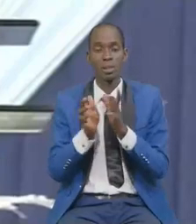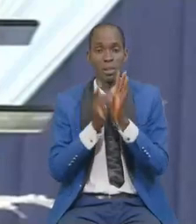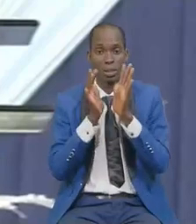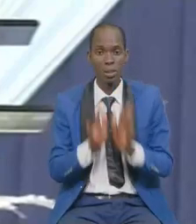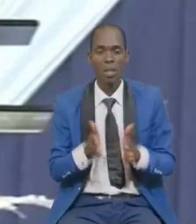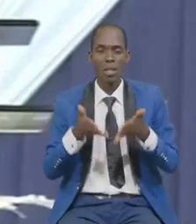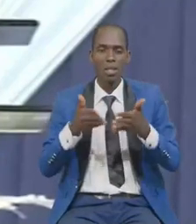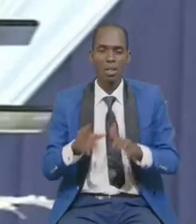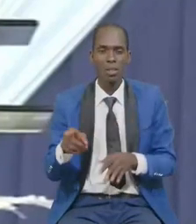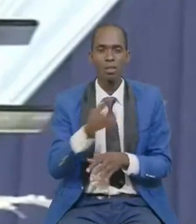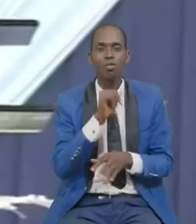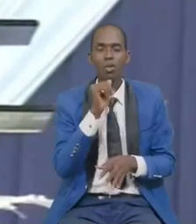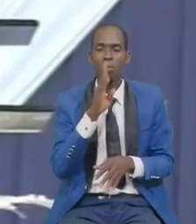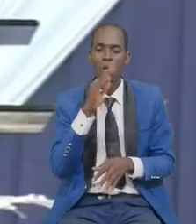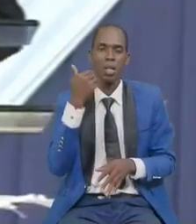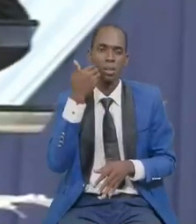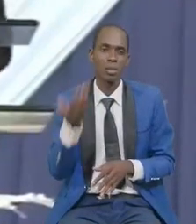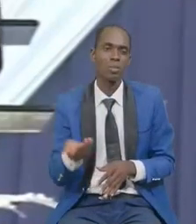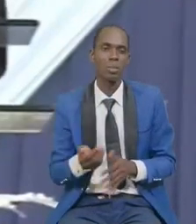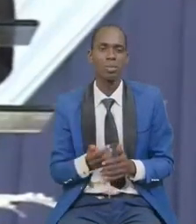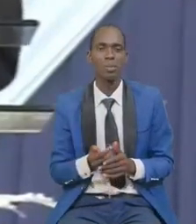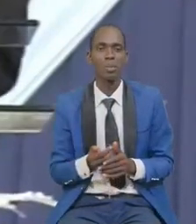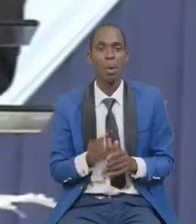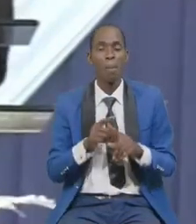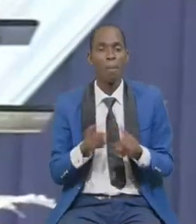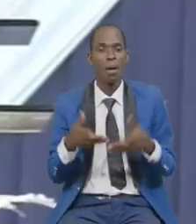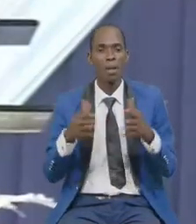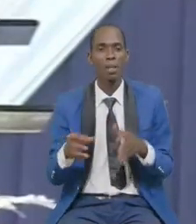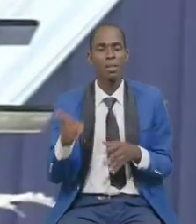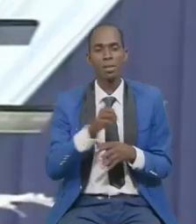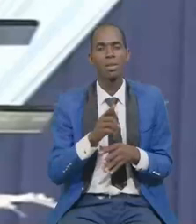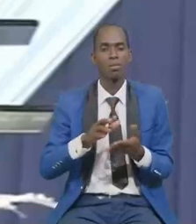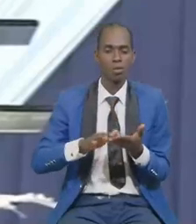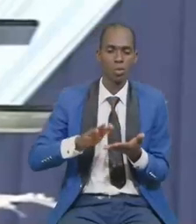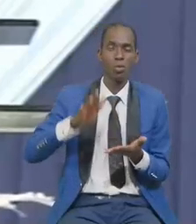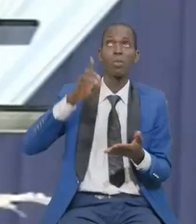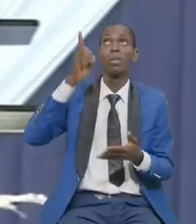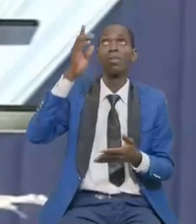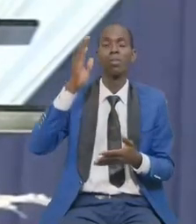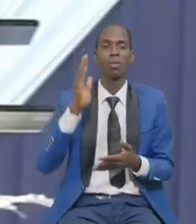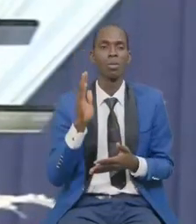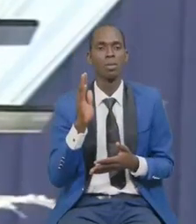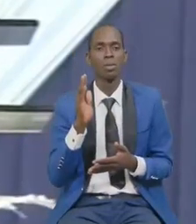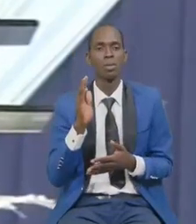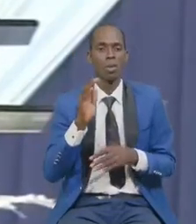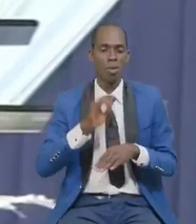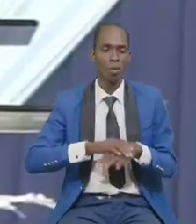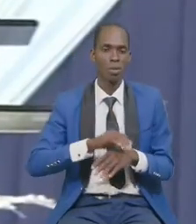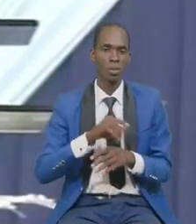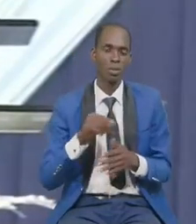honte et que plutôt il glorifie Dieu à cause de ce nom.